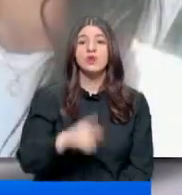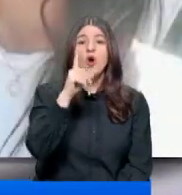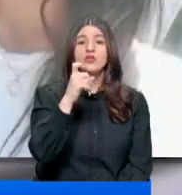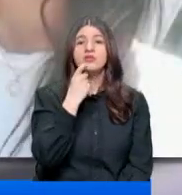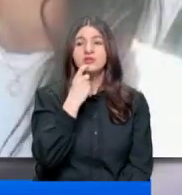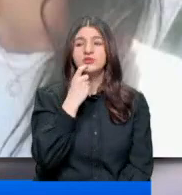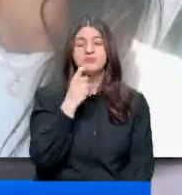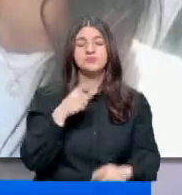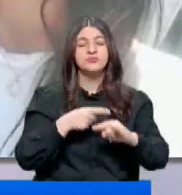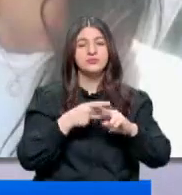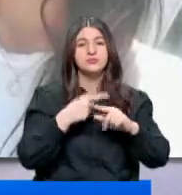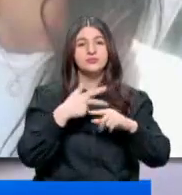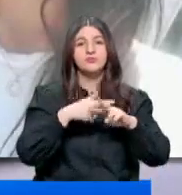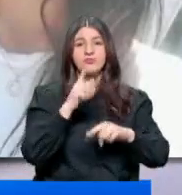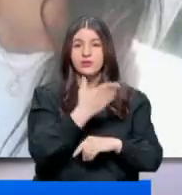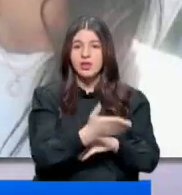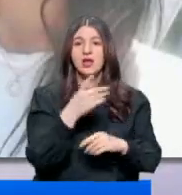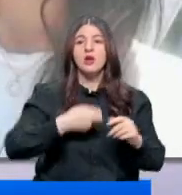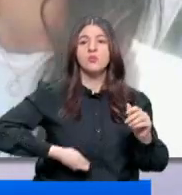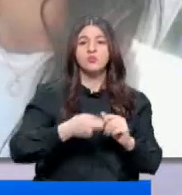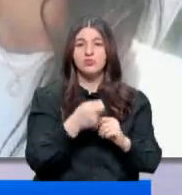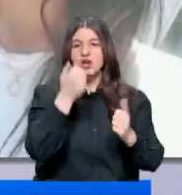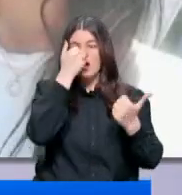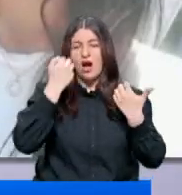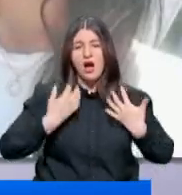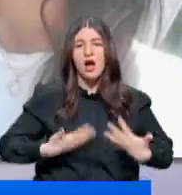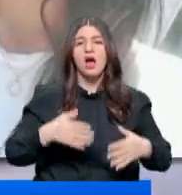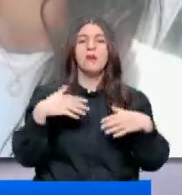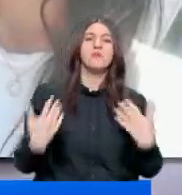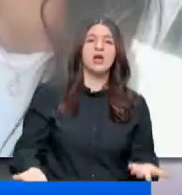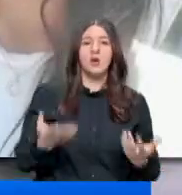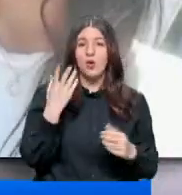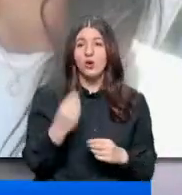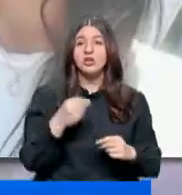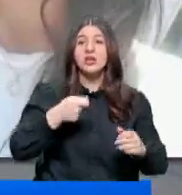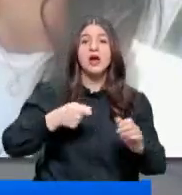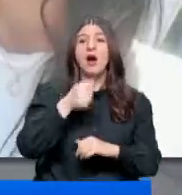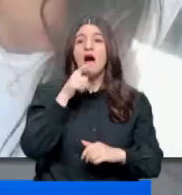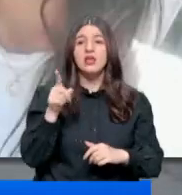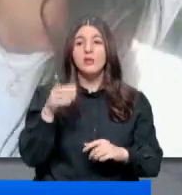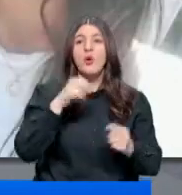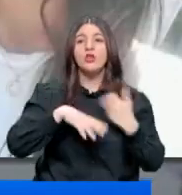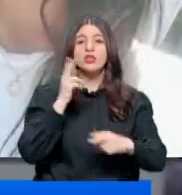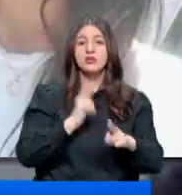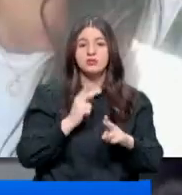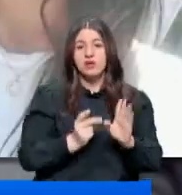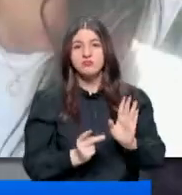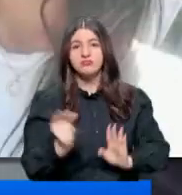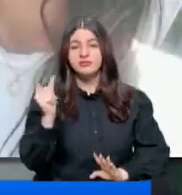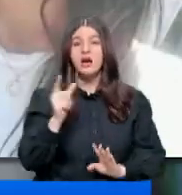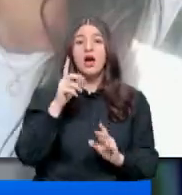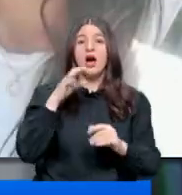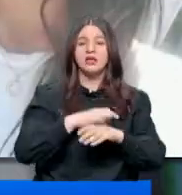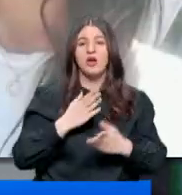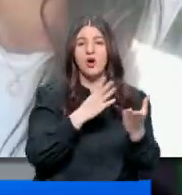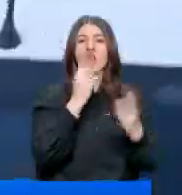19 yaşındaki Hazal Alpyörük bıçak darbeleriyle kanlar içinde yerde kaldı. Saldırgan olayın ardından hızla kaçtı.